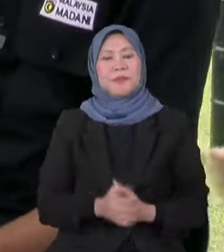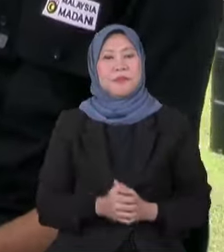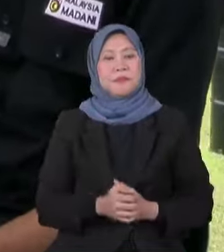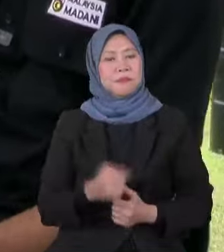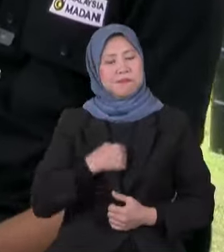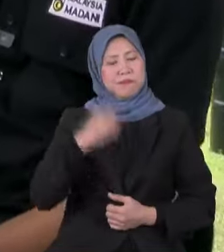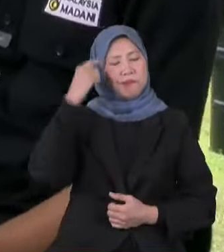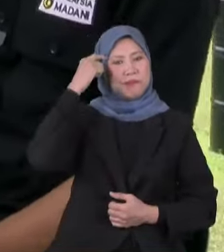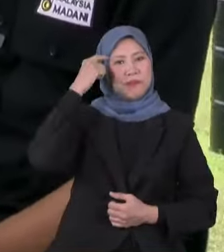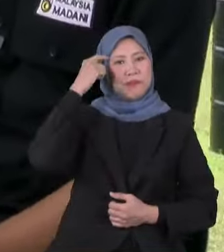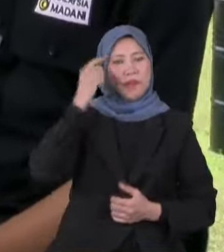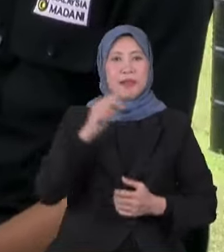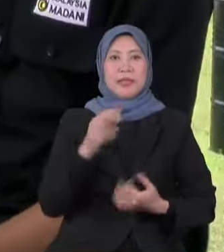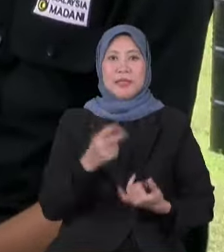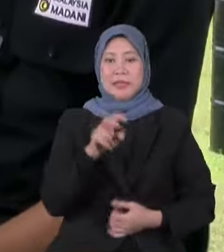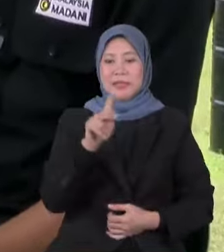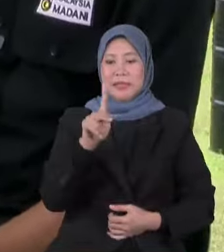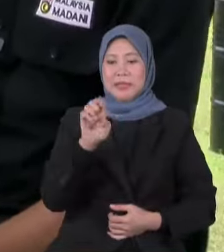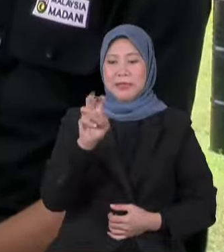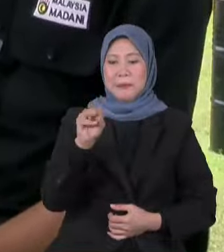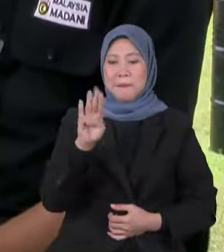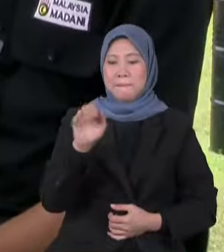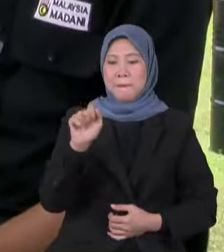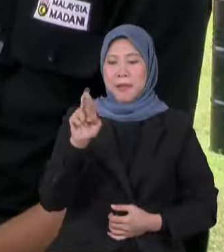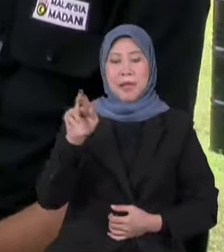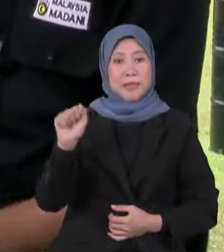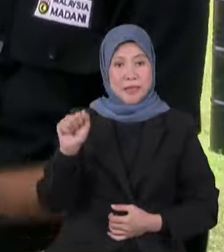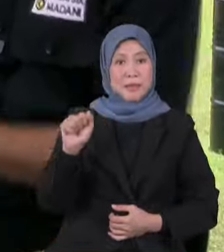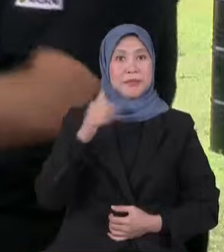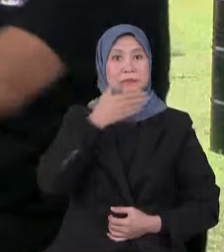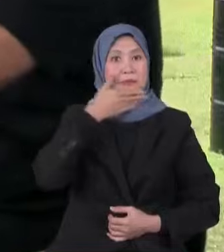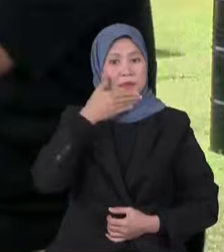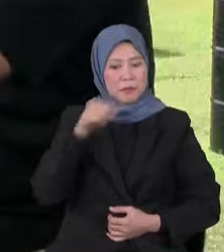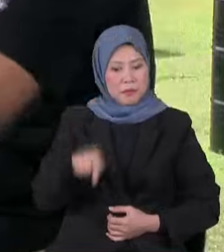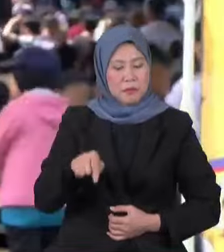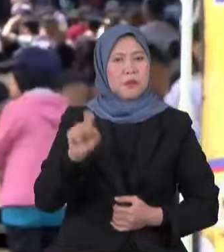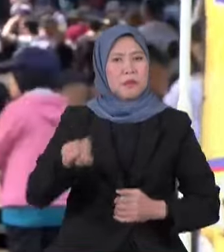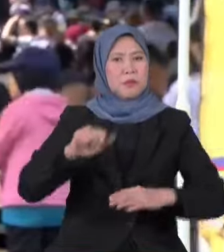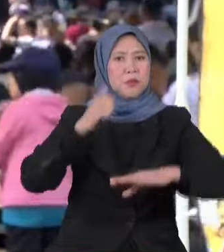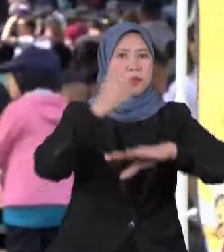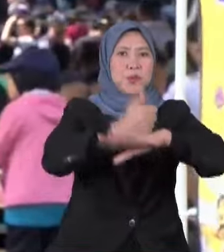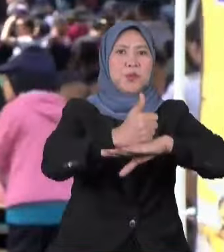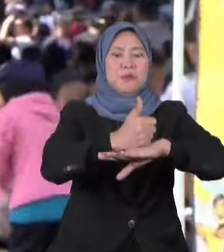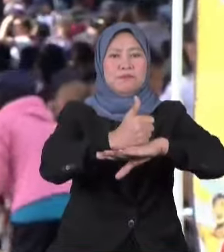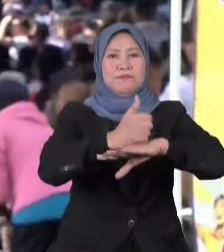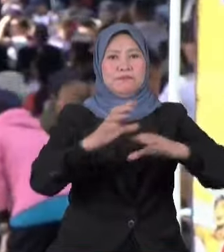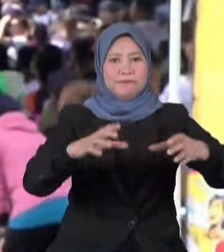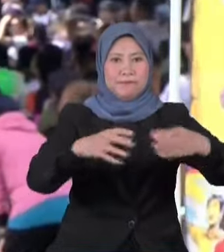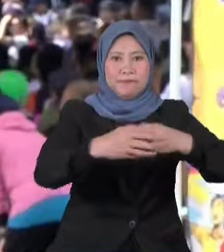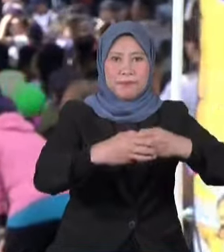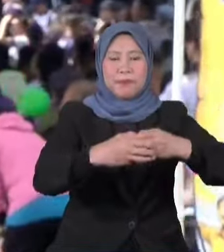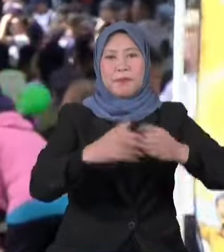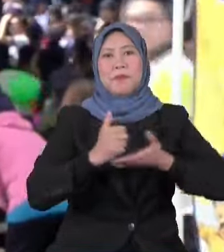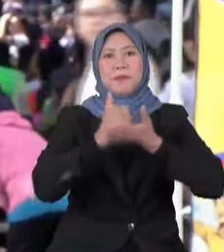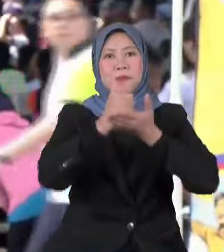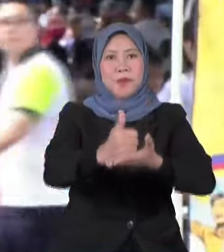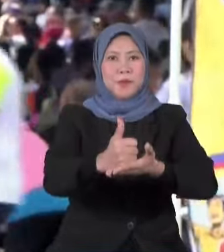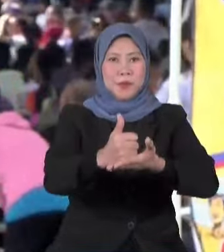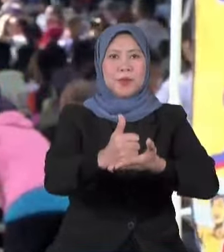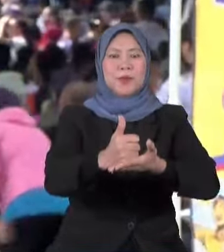rasa sebenarnya Kembara Rio ini hasratnya adalah untuk mewujudkan satu platform di mana kita membantu